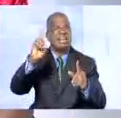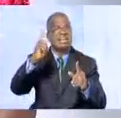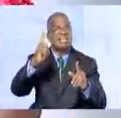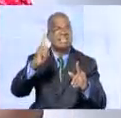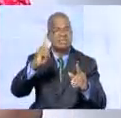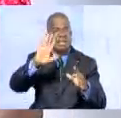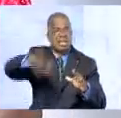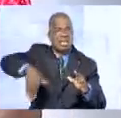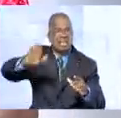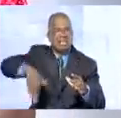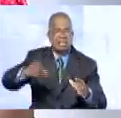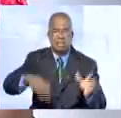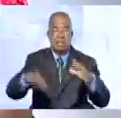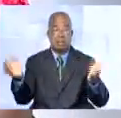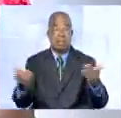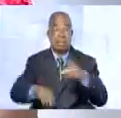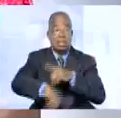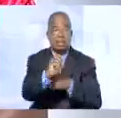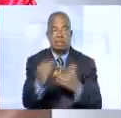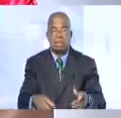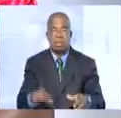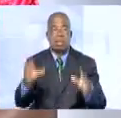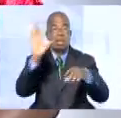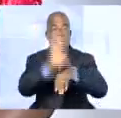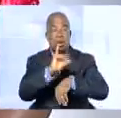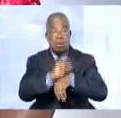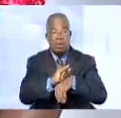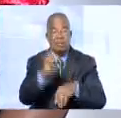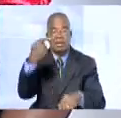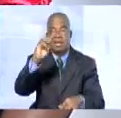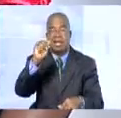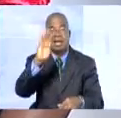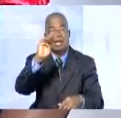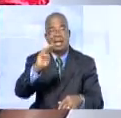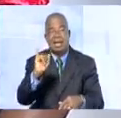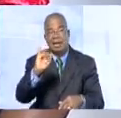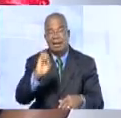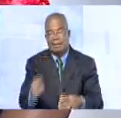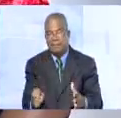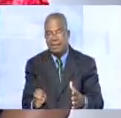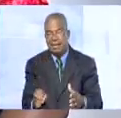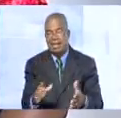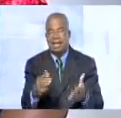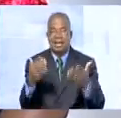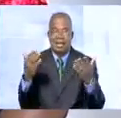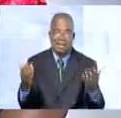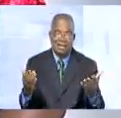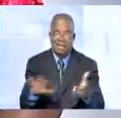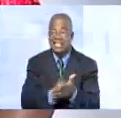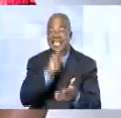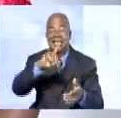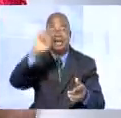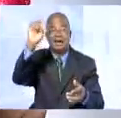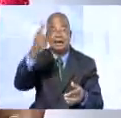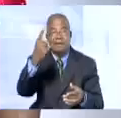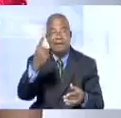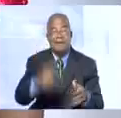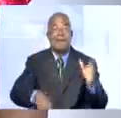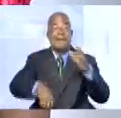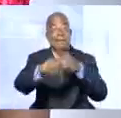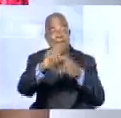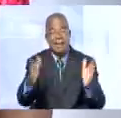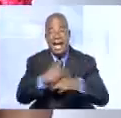C. Côte d'Ivoire-Gambie, vous l'avez dit, Evelyne, ce sera donc le premier match après la Coupe d'Afrique des Nations sud-africaines qui a plus ou